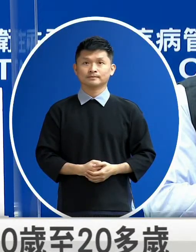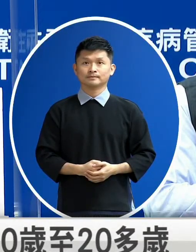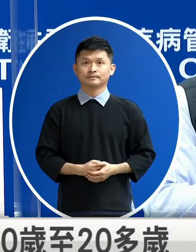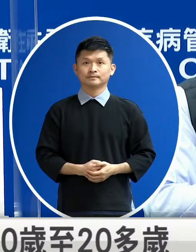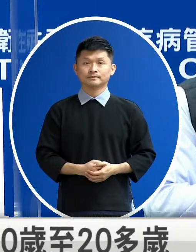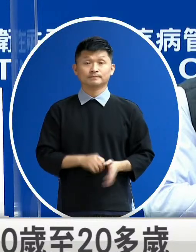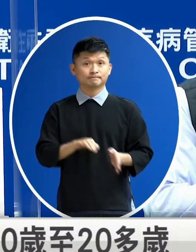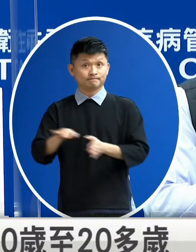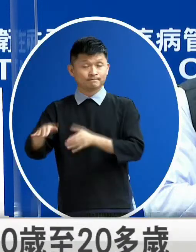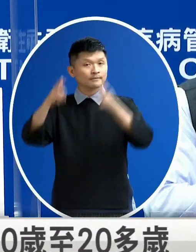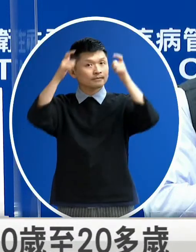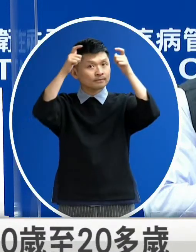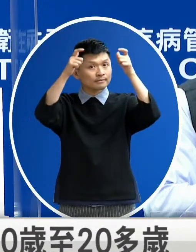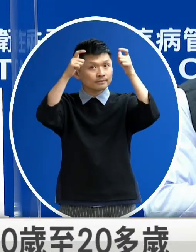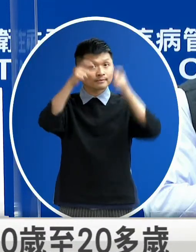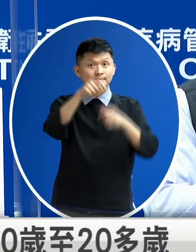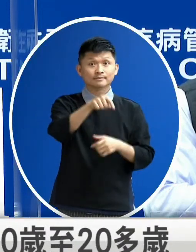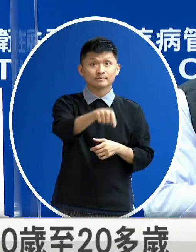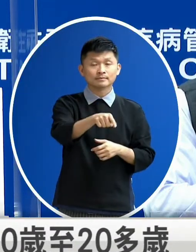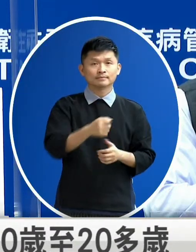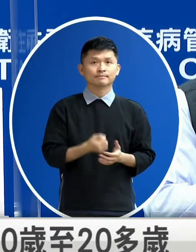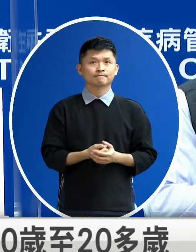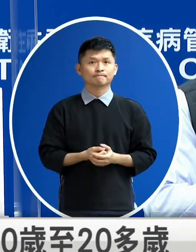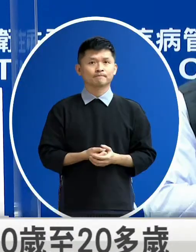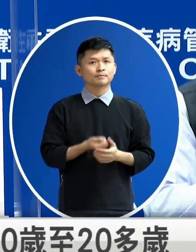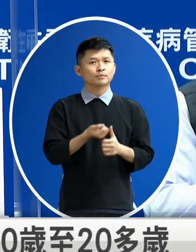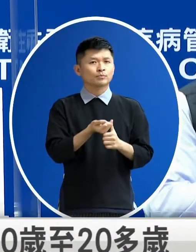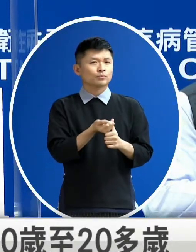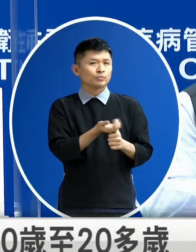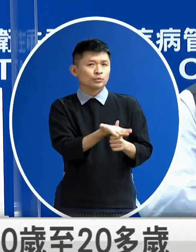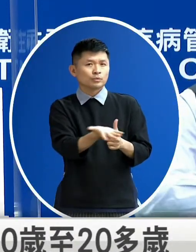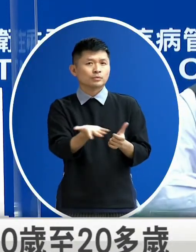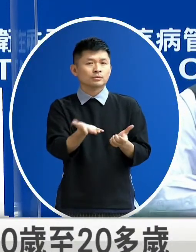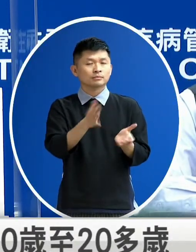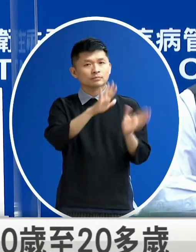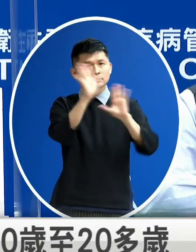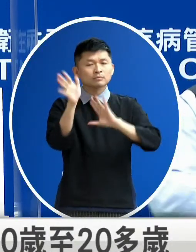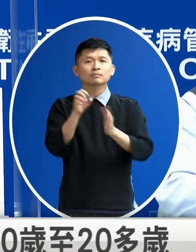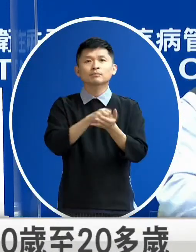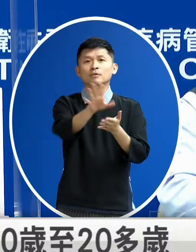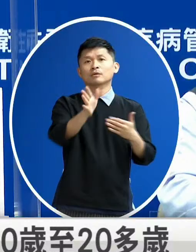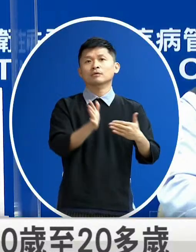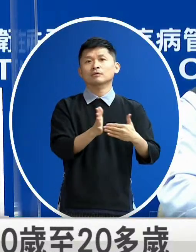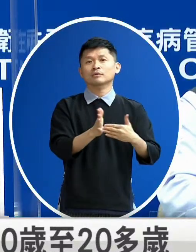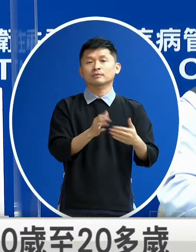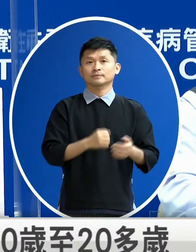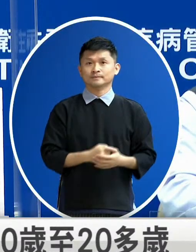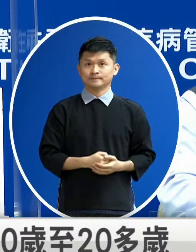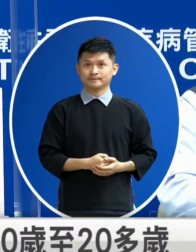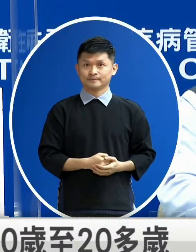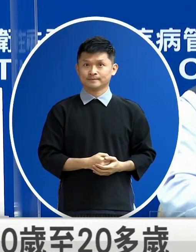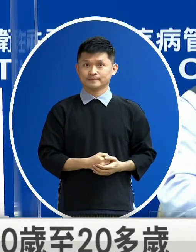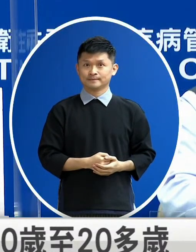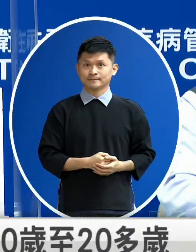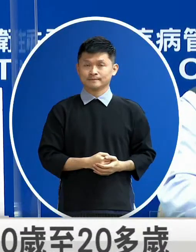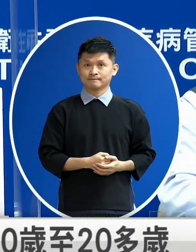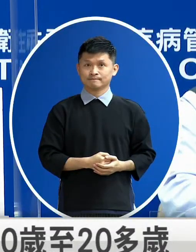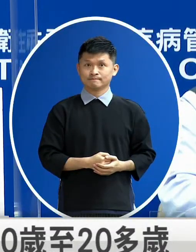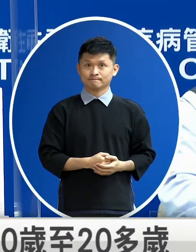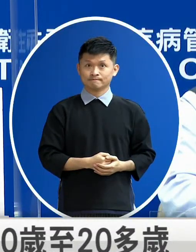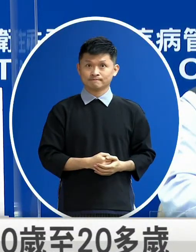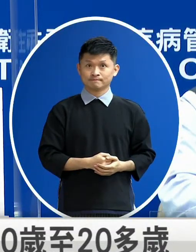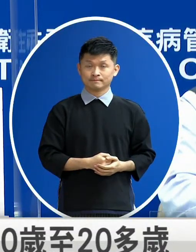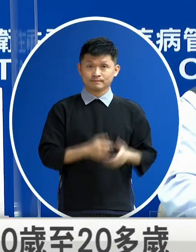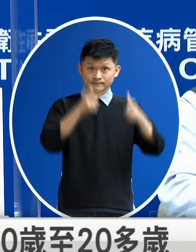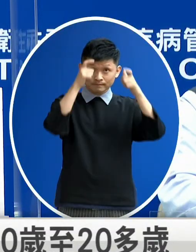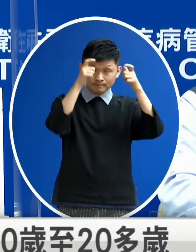那在高雄这边然后也是刚刚跟大家也报告过，基本上就是一个在高雄港的